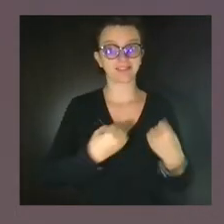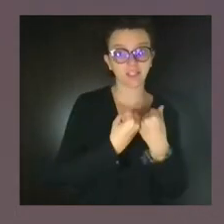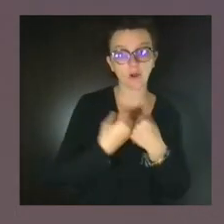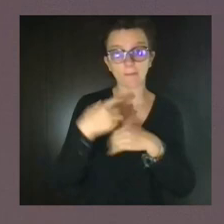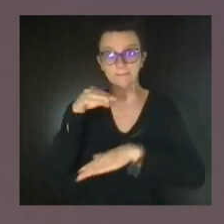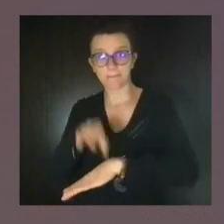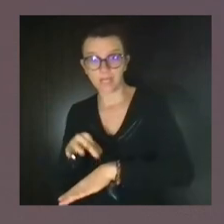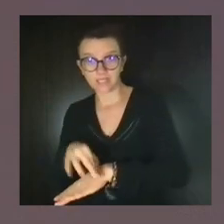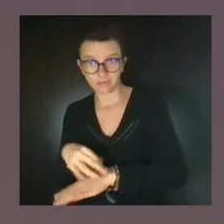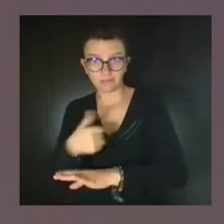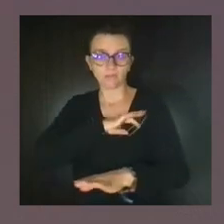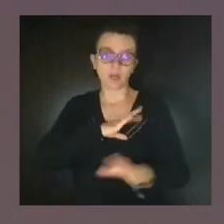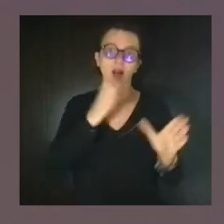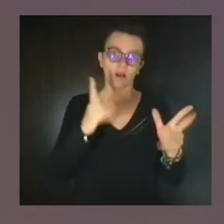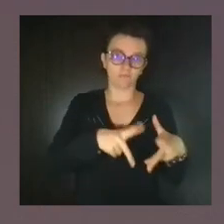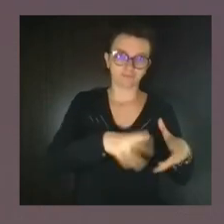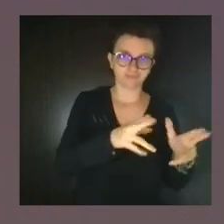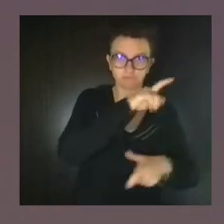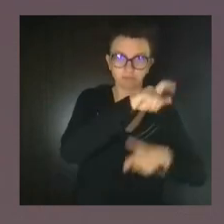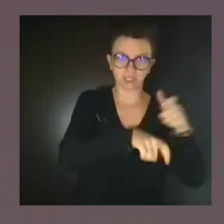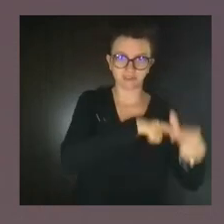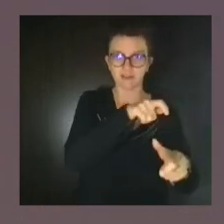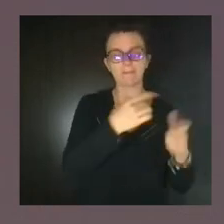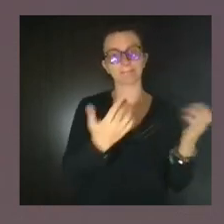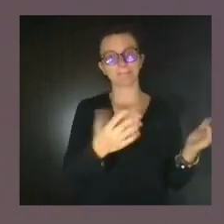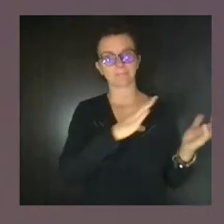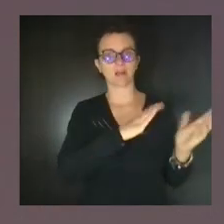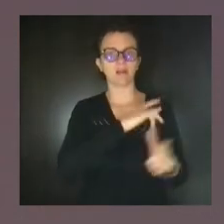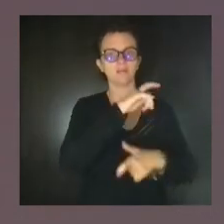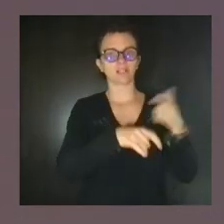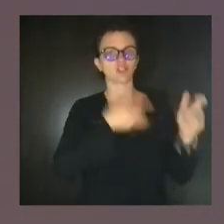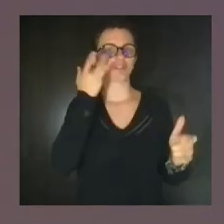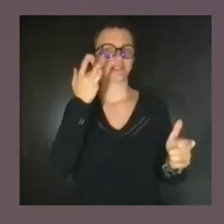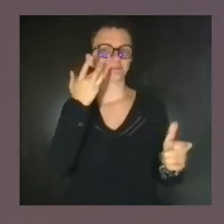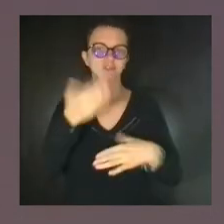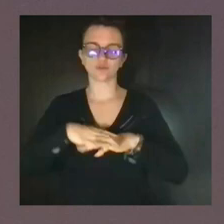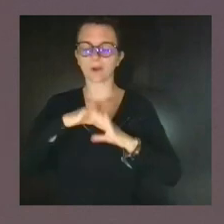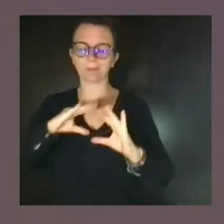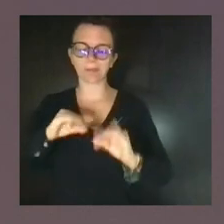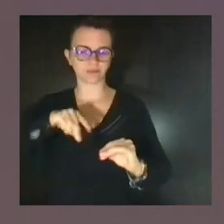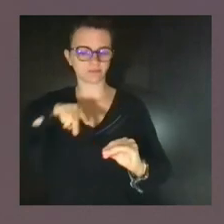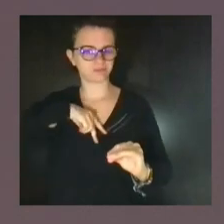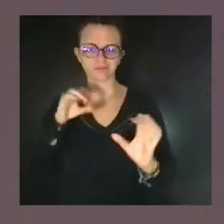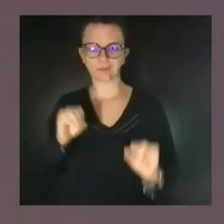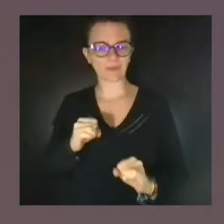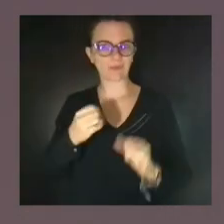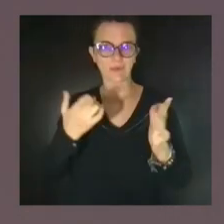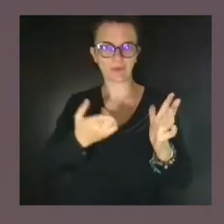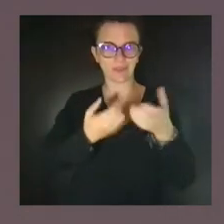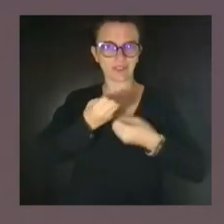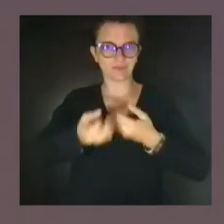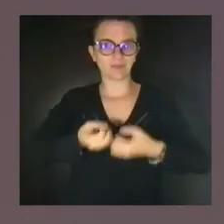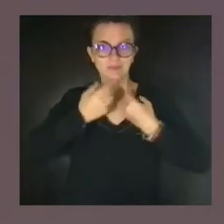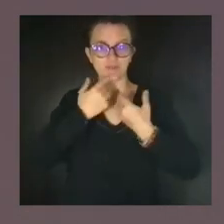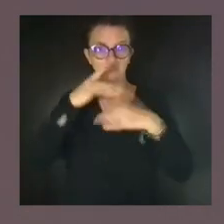dire, certaines personnes qui sont très timides et qui se retrouvent à ma place aujourd'hui pour pouvoir parler sont en situation de handicap. Et